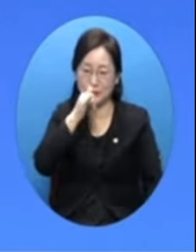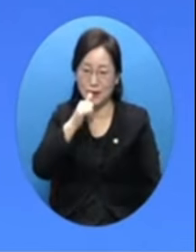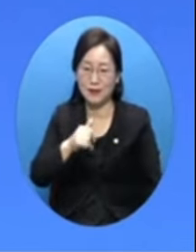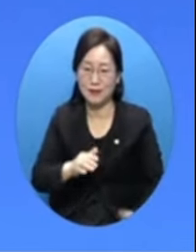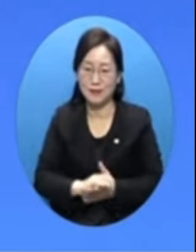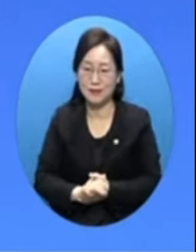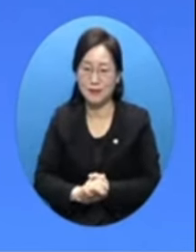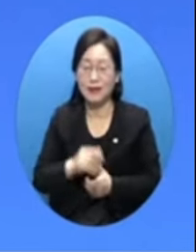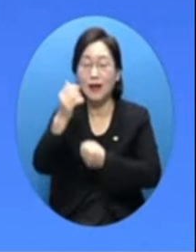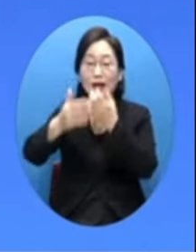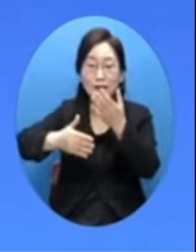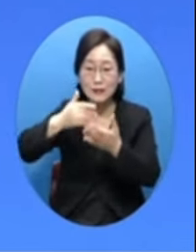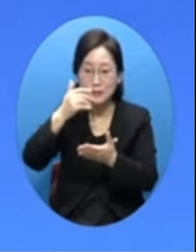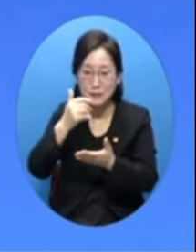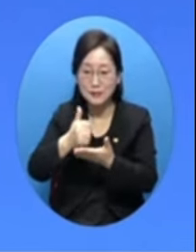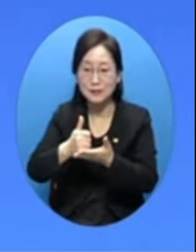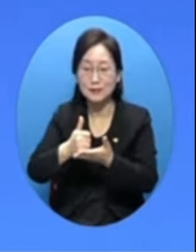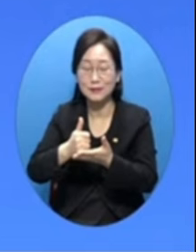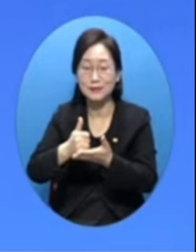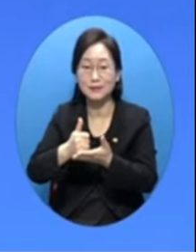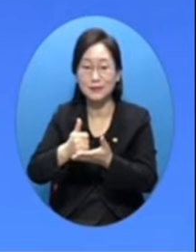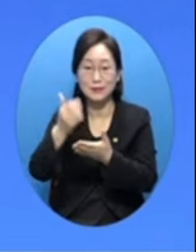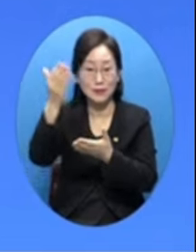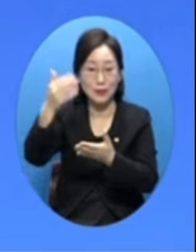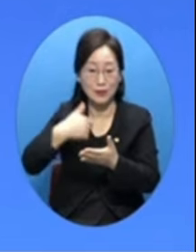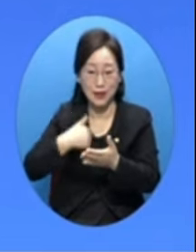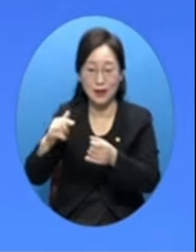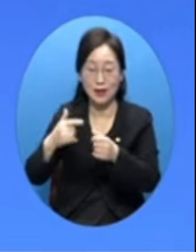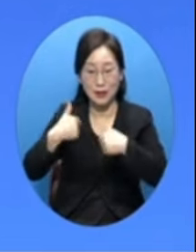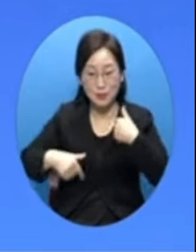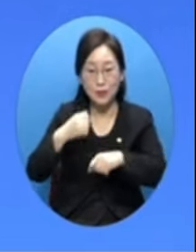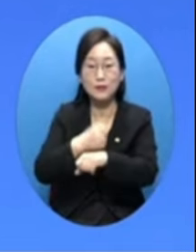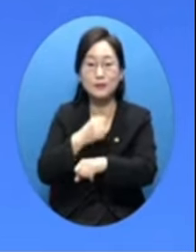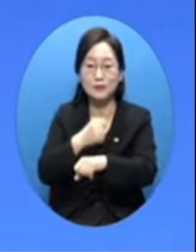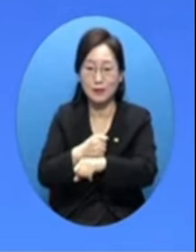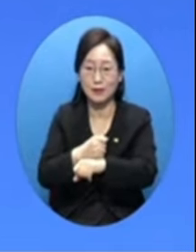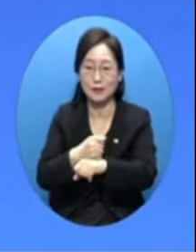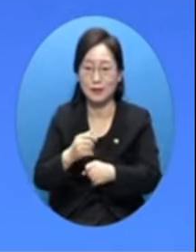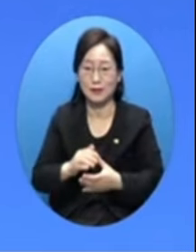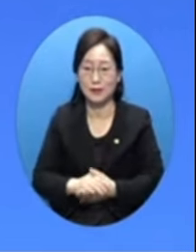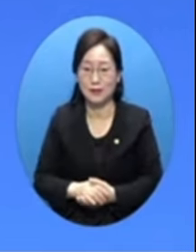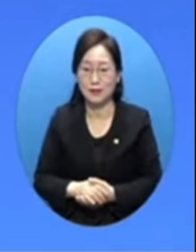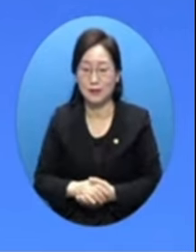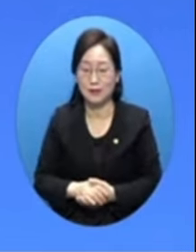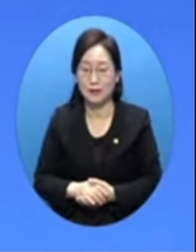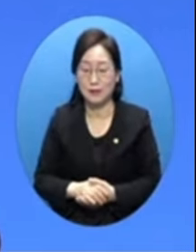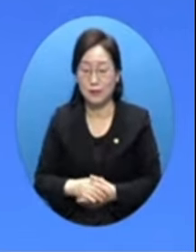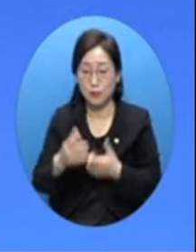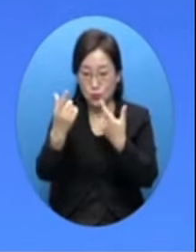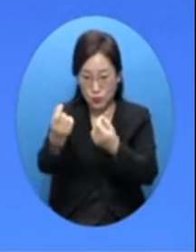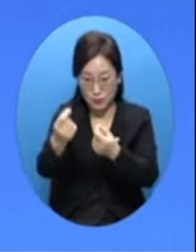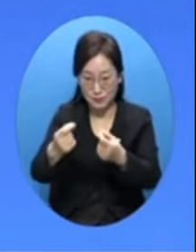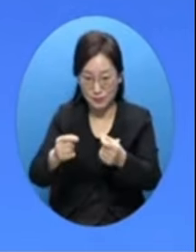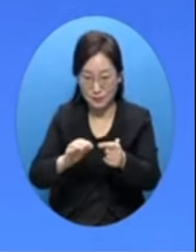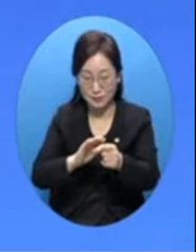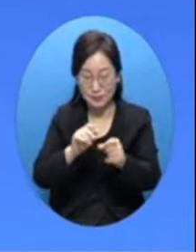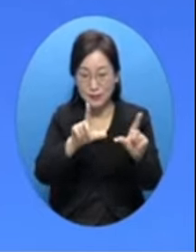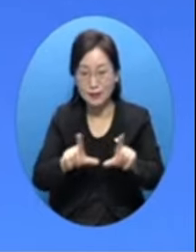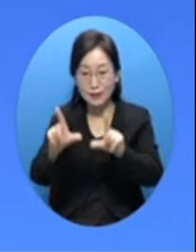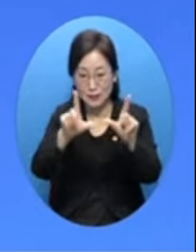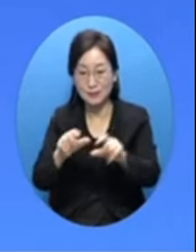있습니다 하나님께서 하나님께서 나를 기뻐하십니다 그렇게 살아가시길 바랍니다